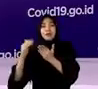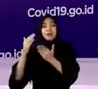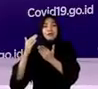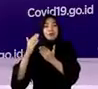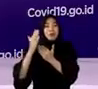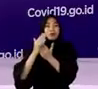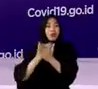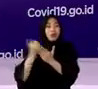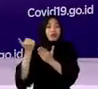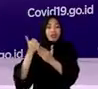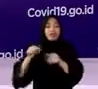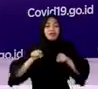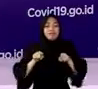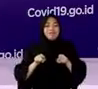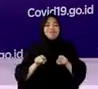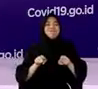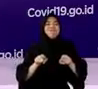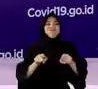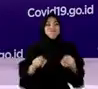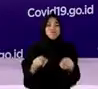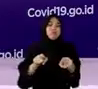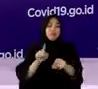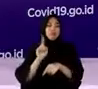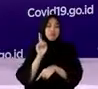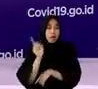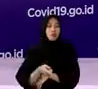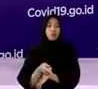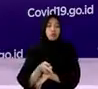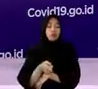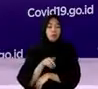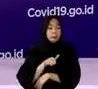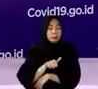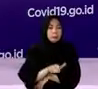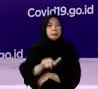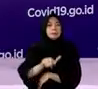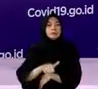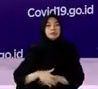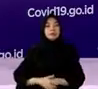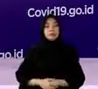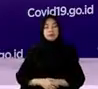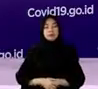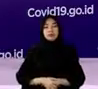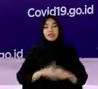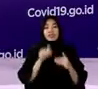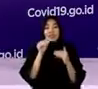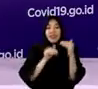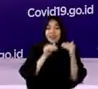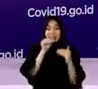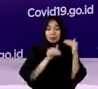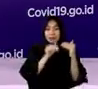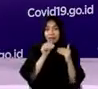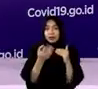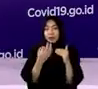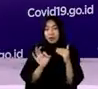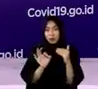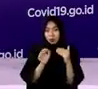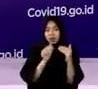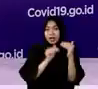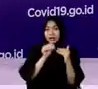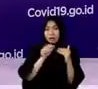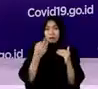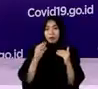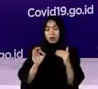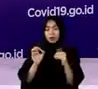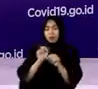kewajiban disiplin protokol kesehatan. Dalam melakukan adaptasi kebiasaan baru, masyarakat produktif